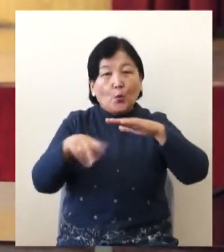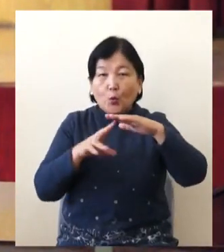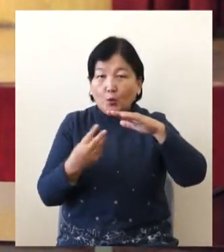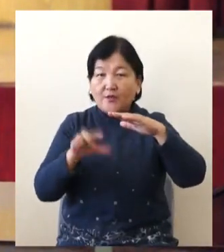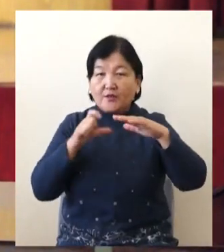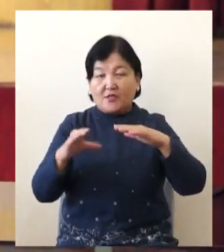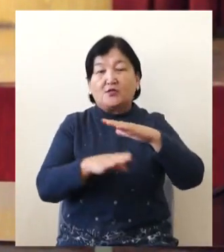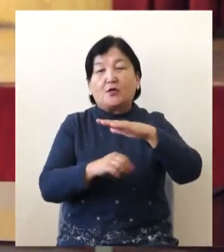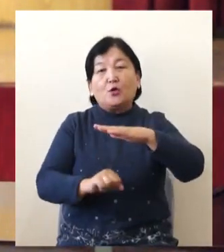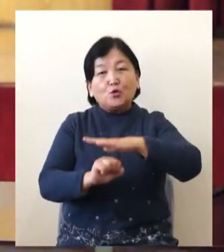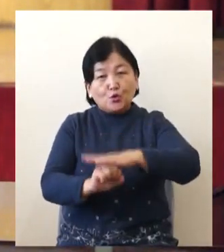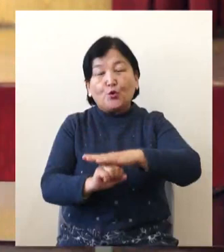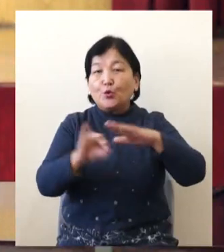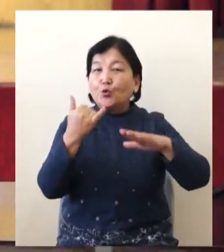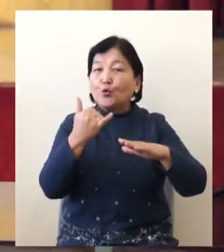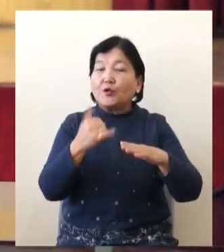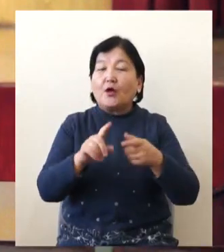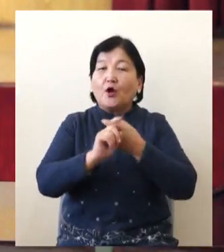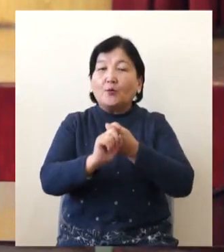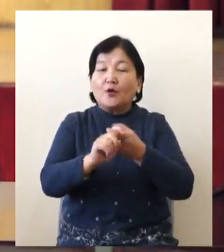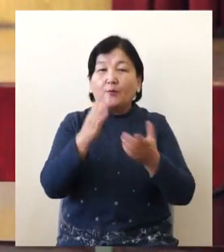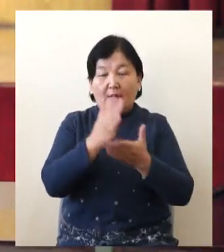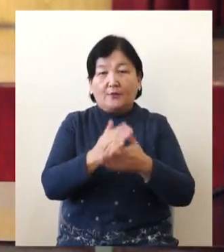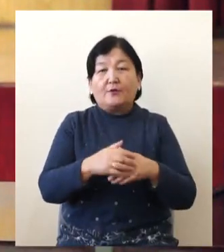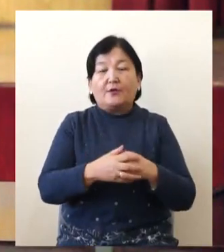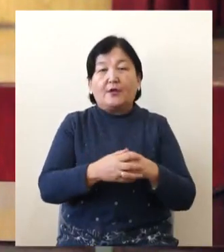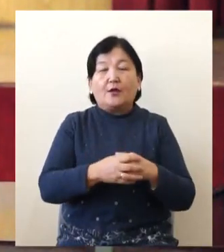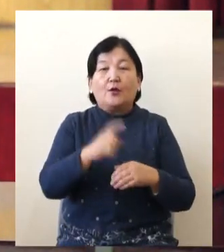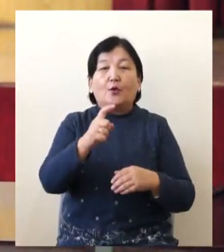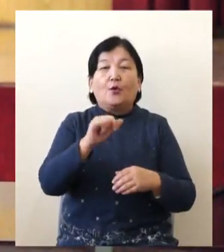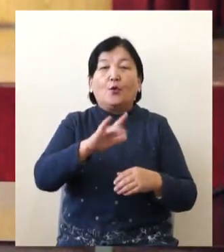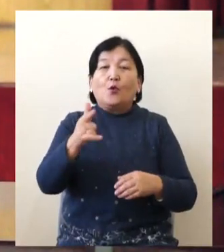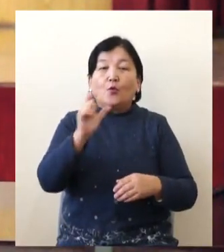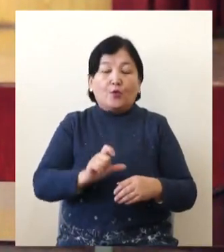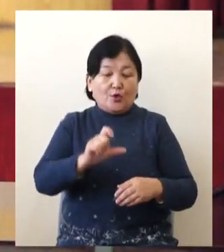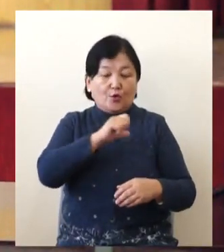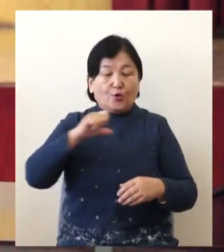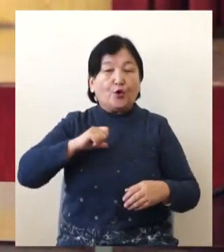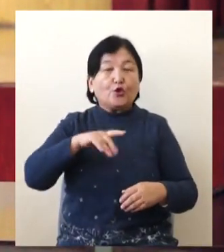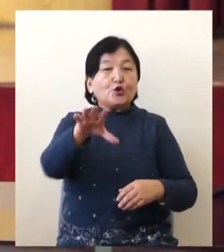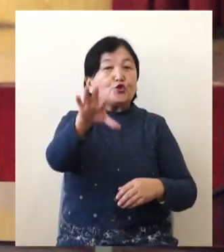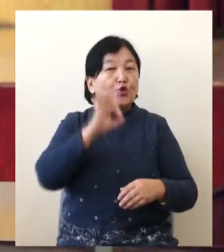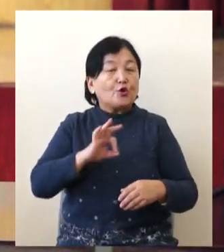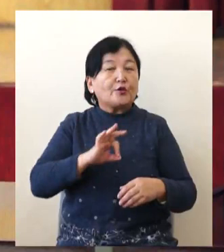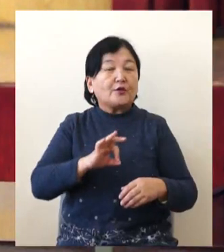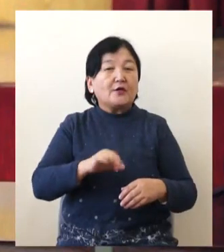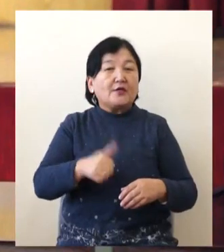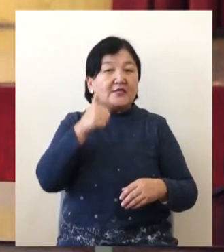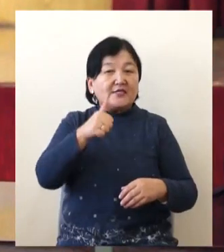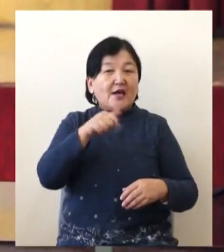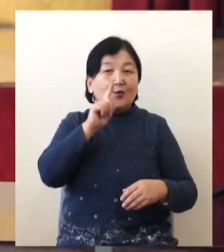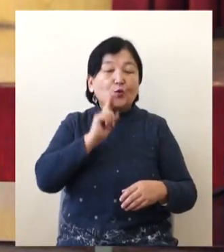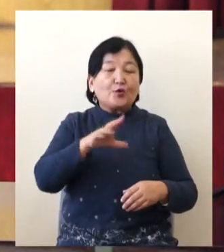юунд хамаардаг вэ? Энэ Фрейзер Институтийн судалгаагаар хувь хүний сонголт, сайн дурын